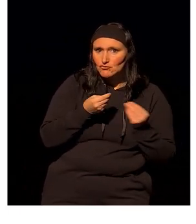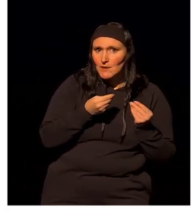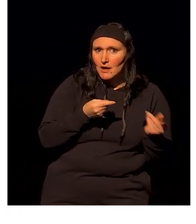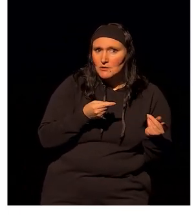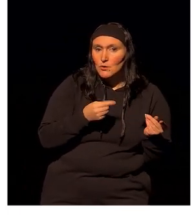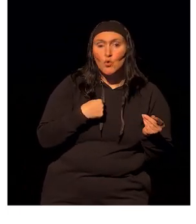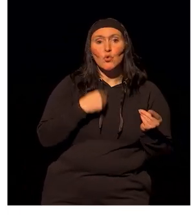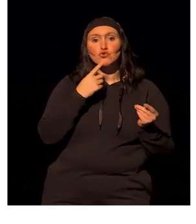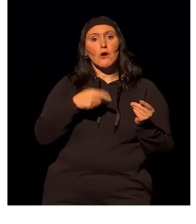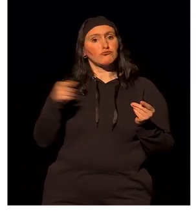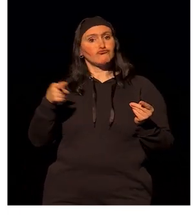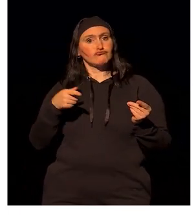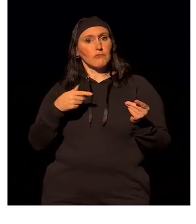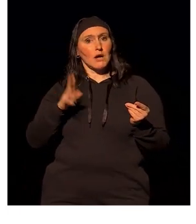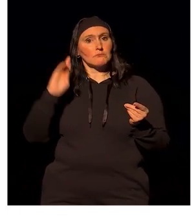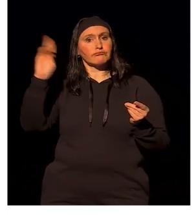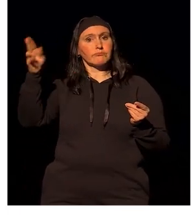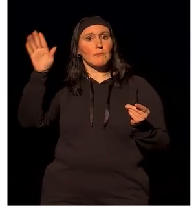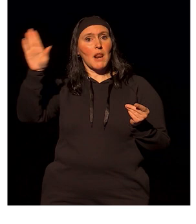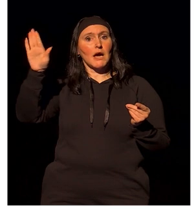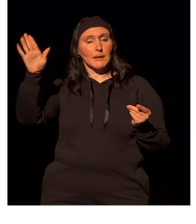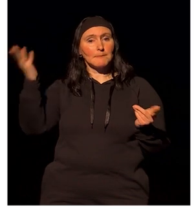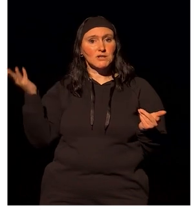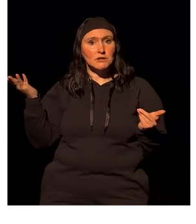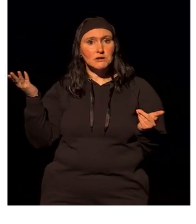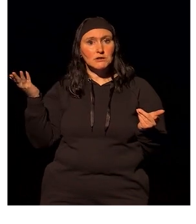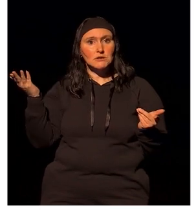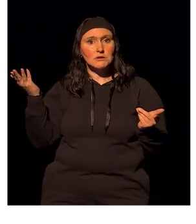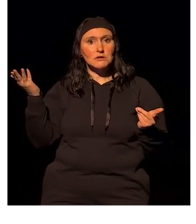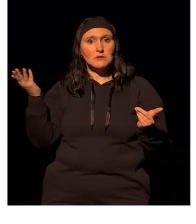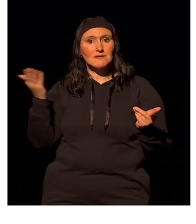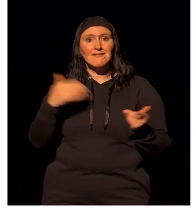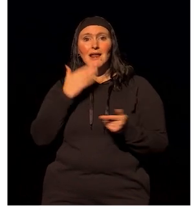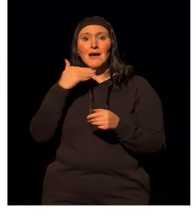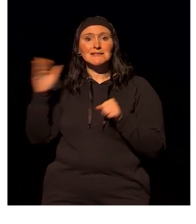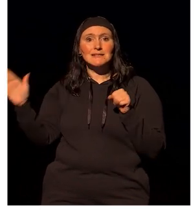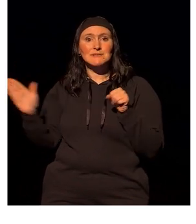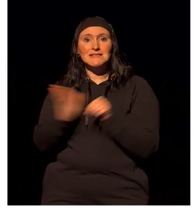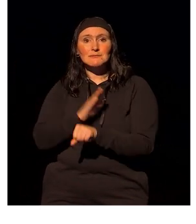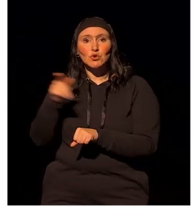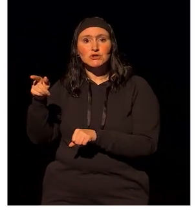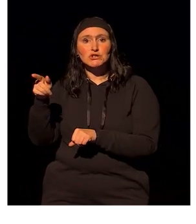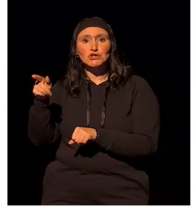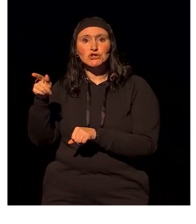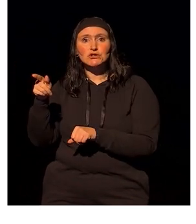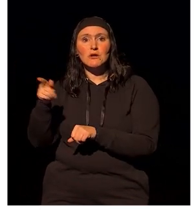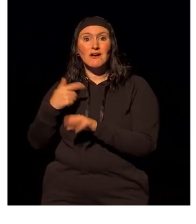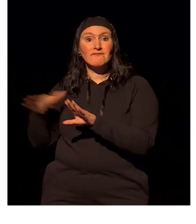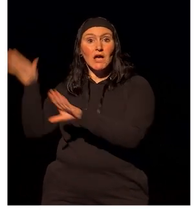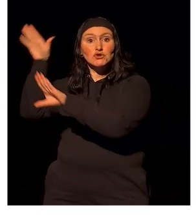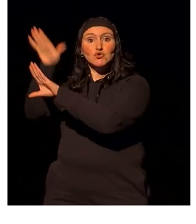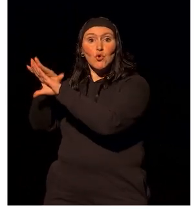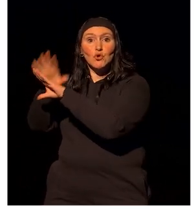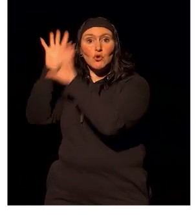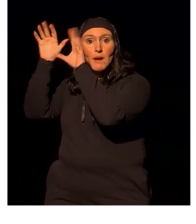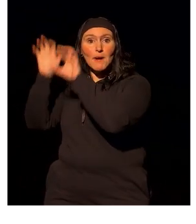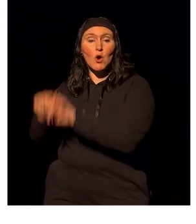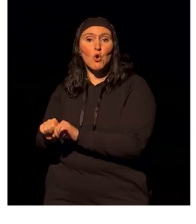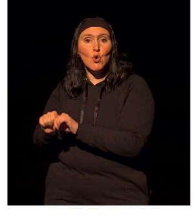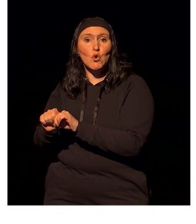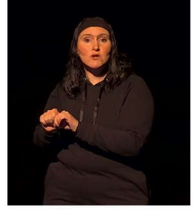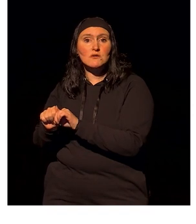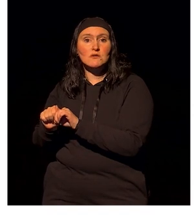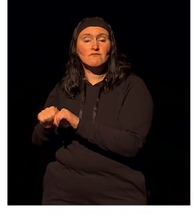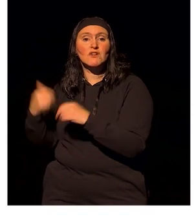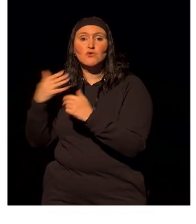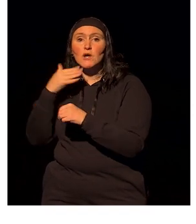hängen lässt, weil ich der Ansicht bin, dass man Antisemitismus nicht zuhängen und nicht abbauen kann und dass man